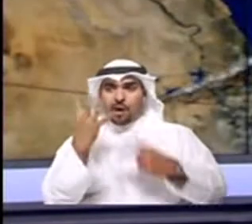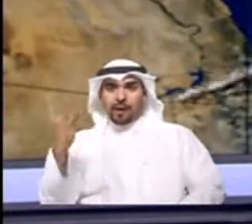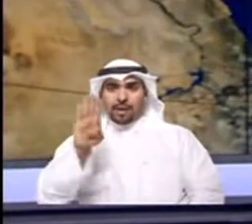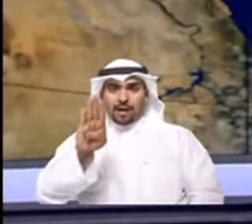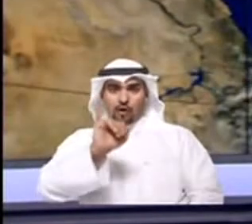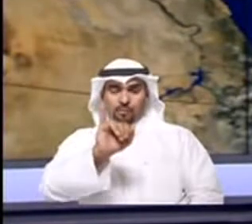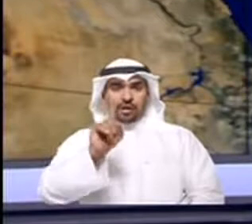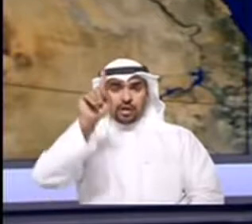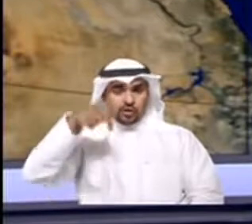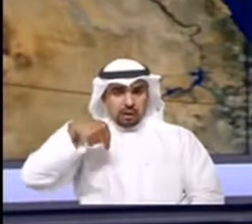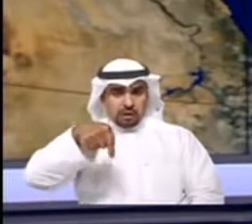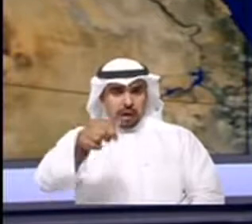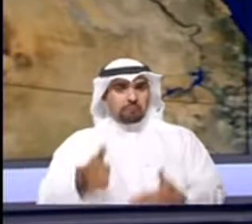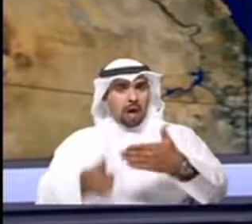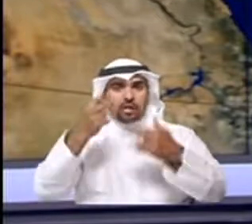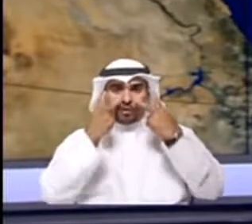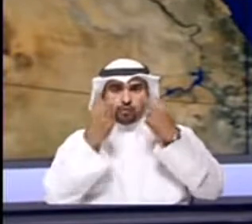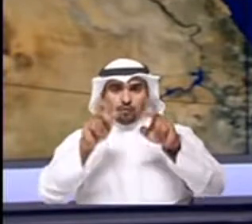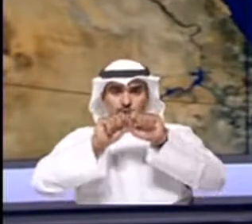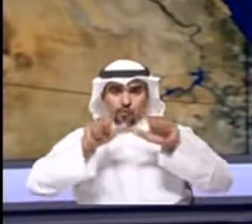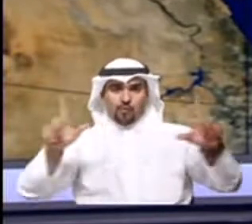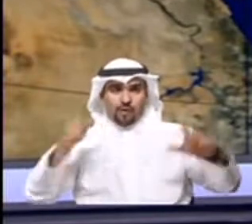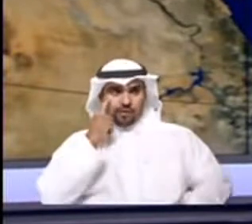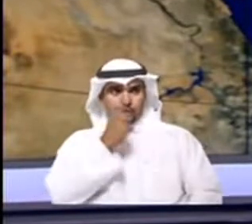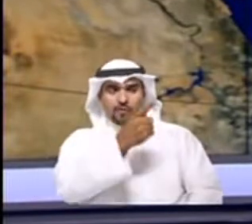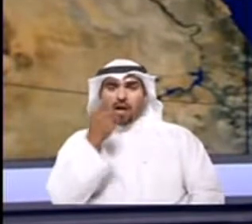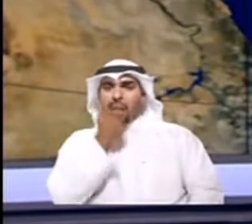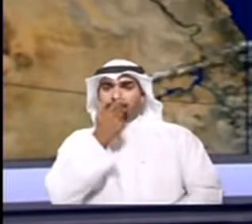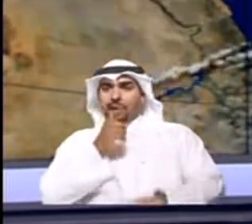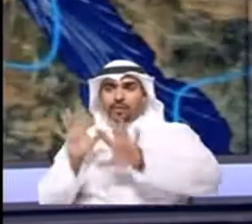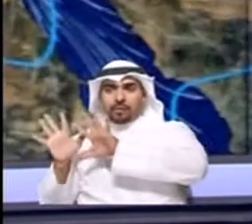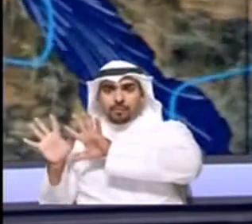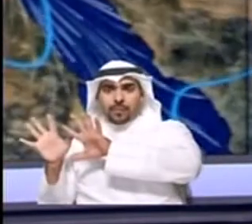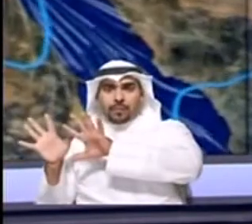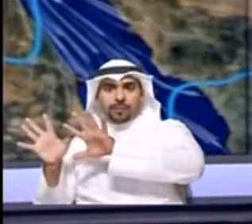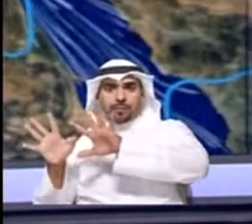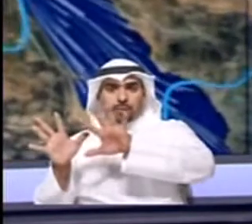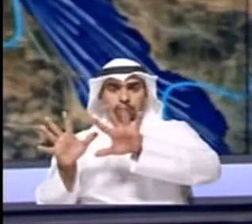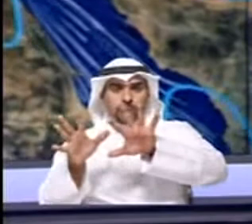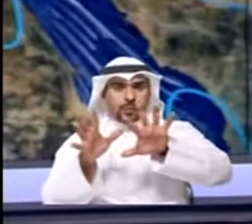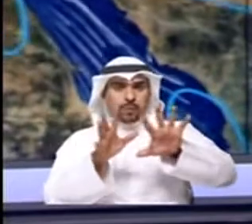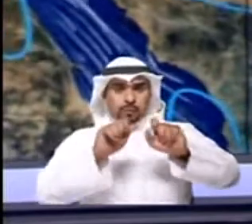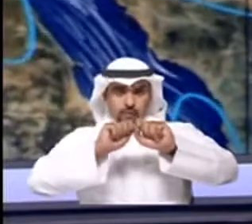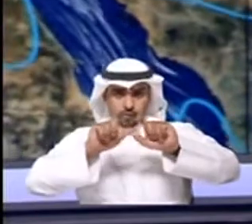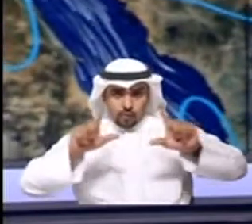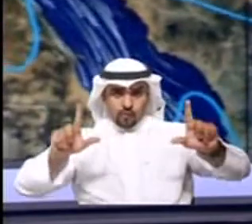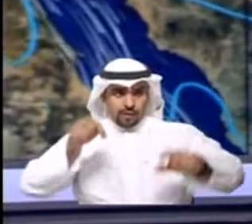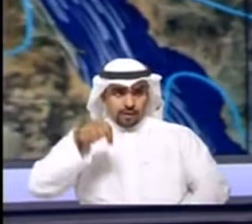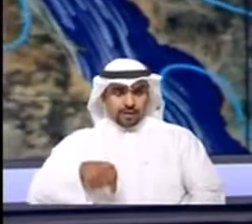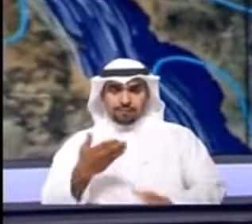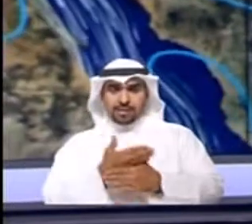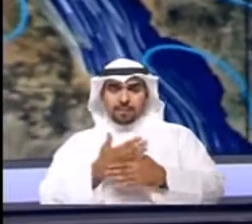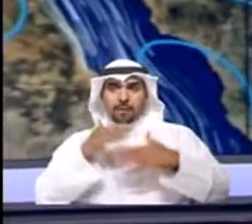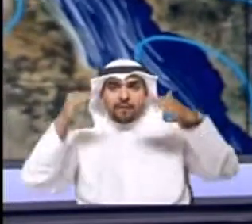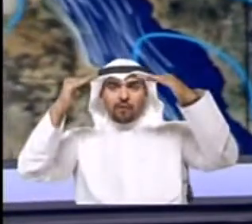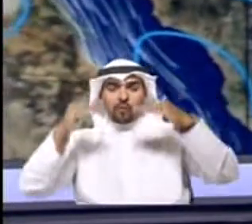خلال الساعات القليلة المقبلة. عبور السحب راح يستمر ويانا اليوم وباكر والعدة أيام. أجواءنا راح تكون غائمة جزئيا بعض الشيء، امتداد تأثير منخفض جوي